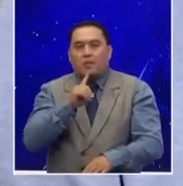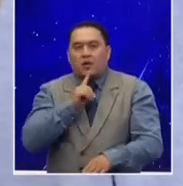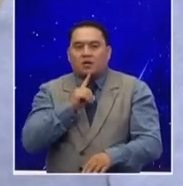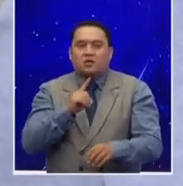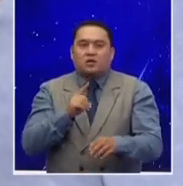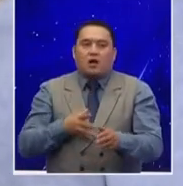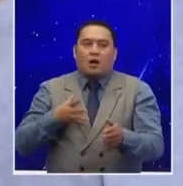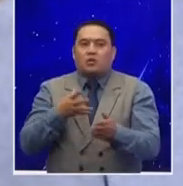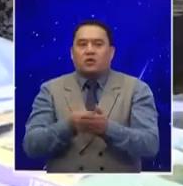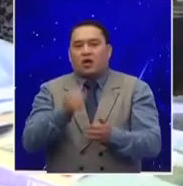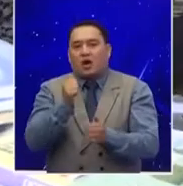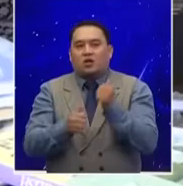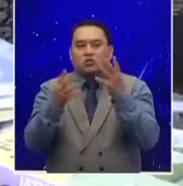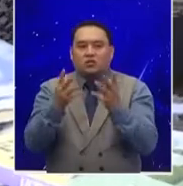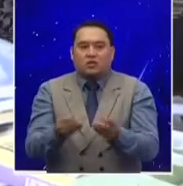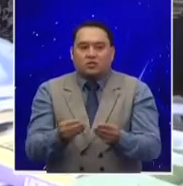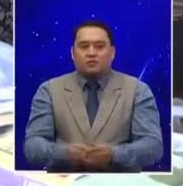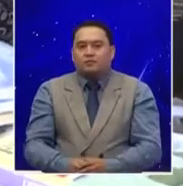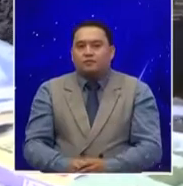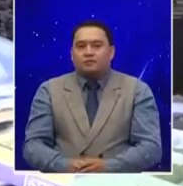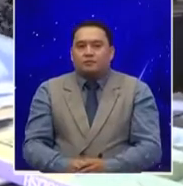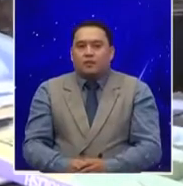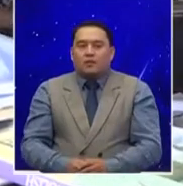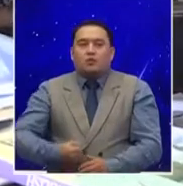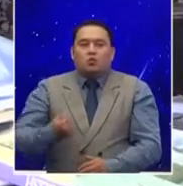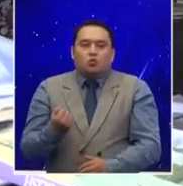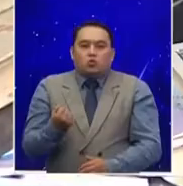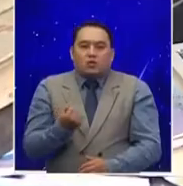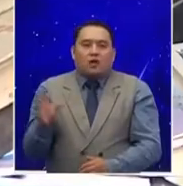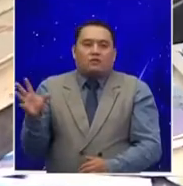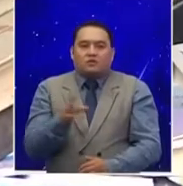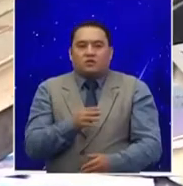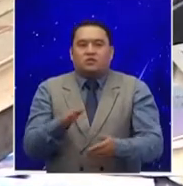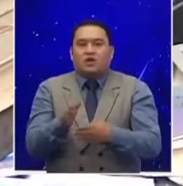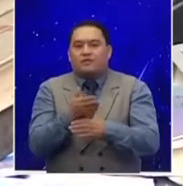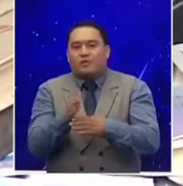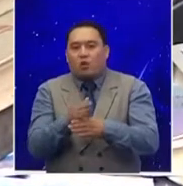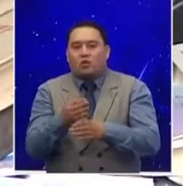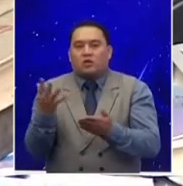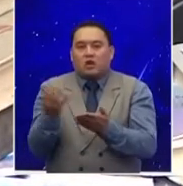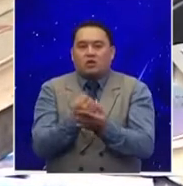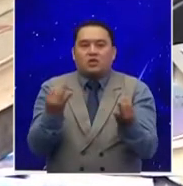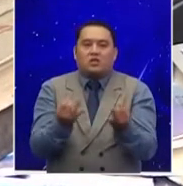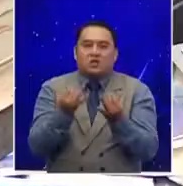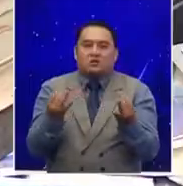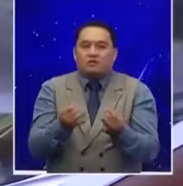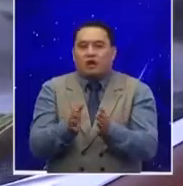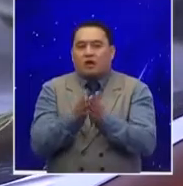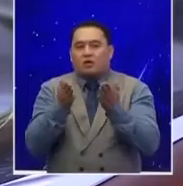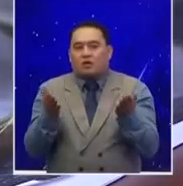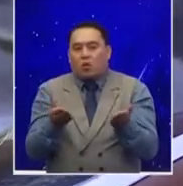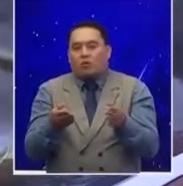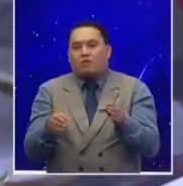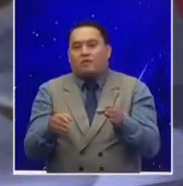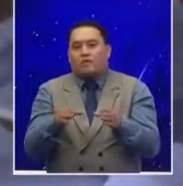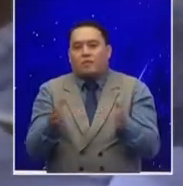будем оплачивать ежедневно. Не остались в стороне и друзья Александра. Во время сортировки книг они находят интересные экземпляры, которые откладывают